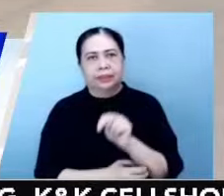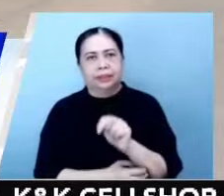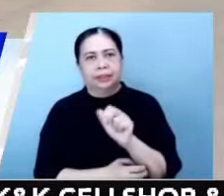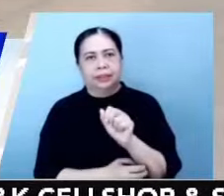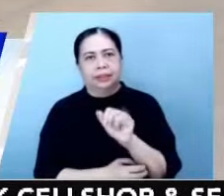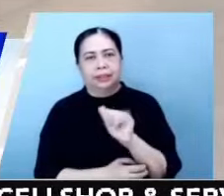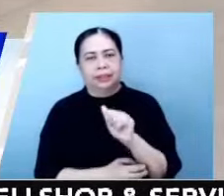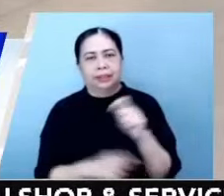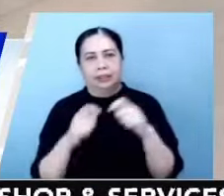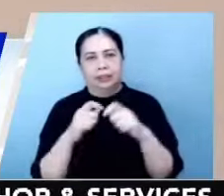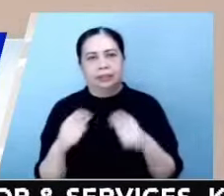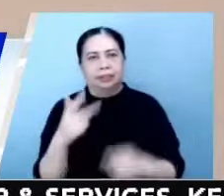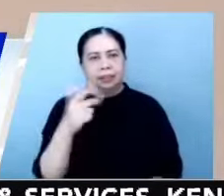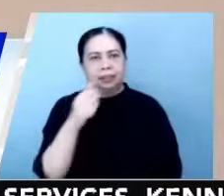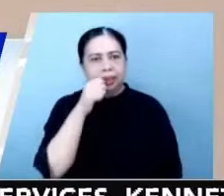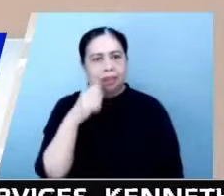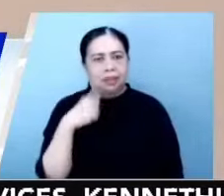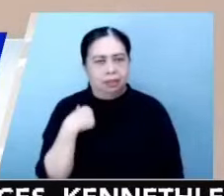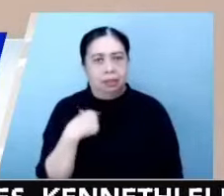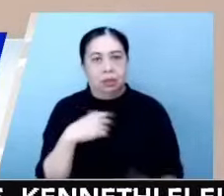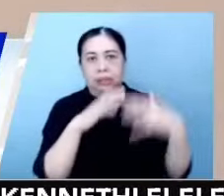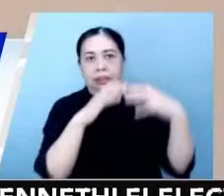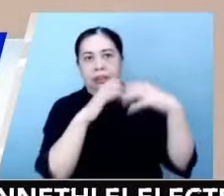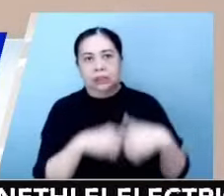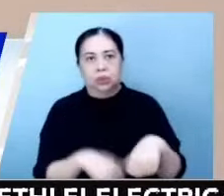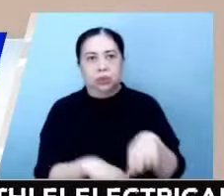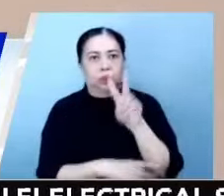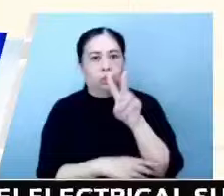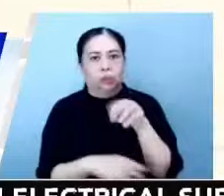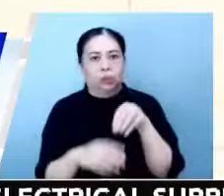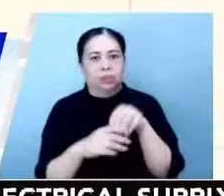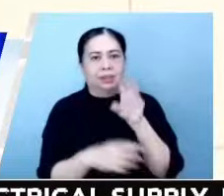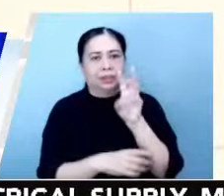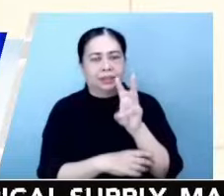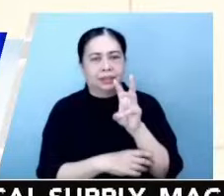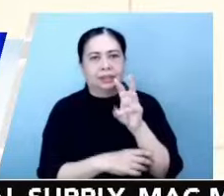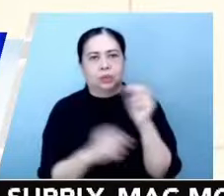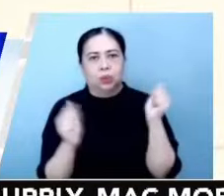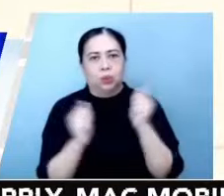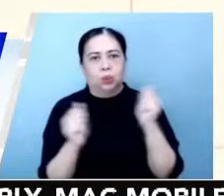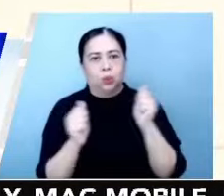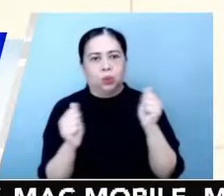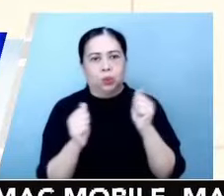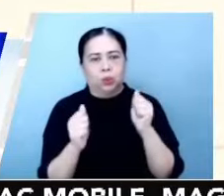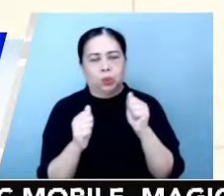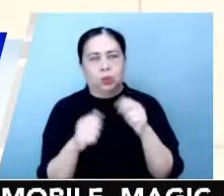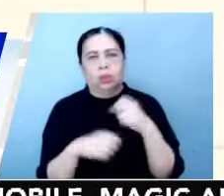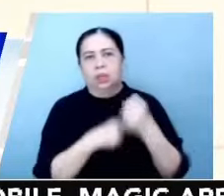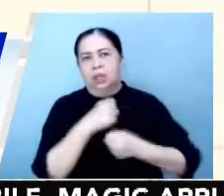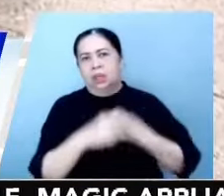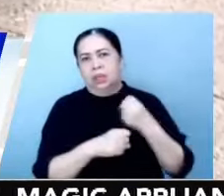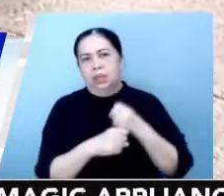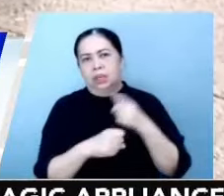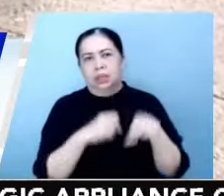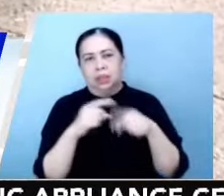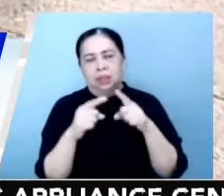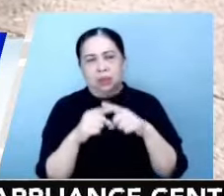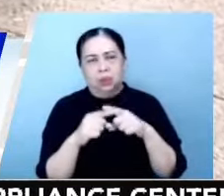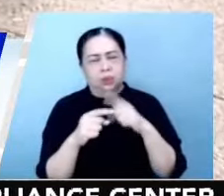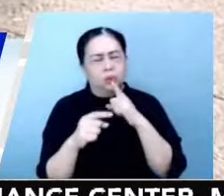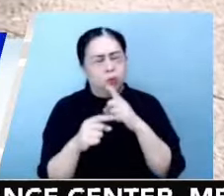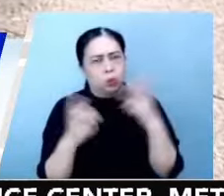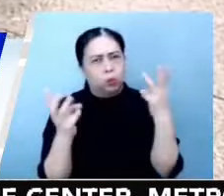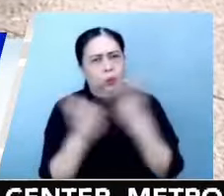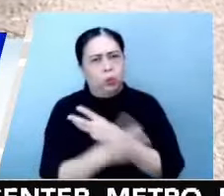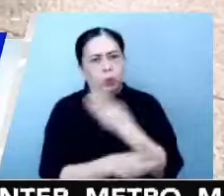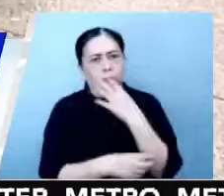kahapon. Pumalya kasi ang dalawa sa anim na cooling tower dito. Dagdag kalbaryo pa nang sumapit ang sukdulang init na magtanghali.